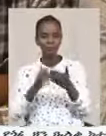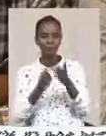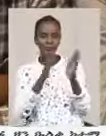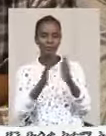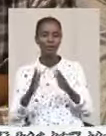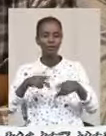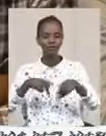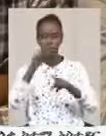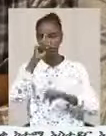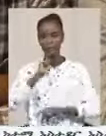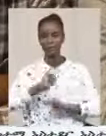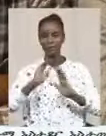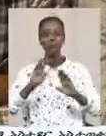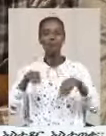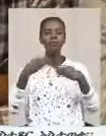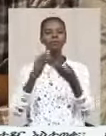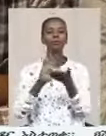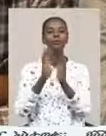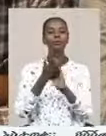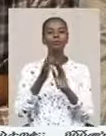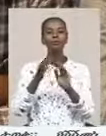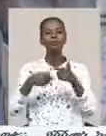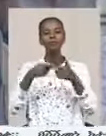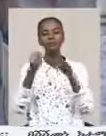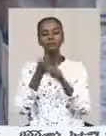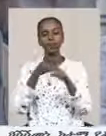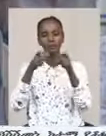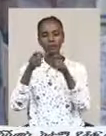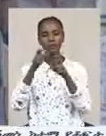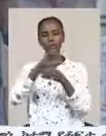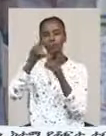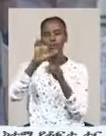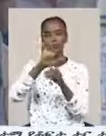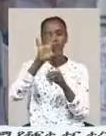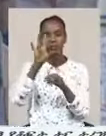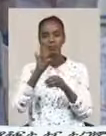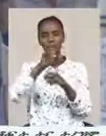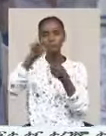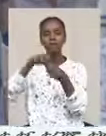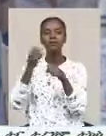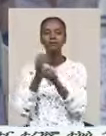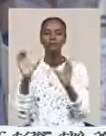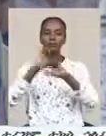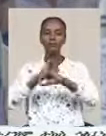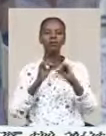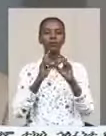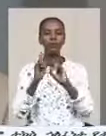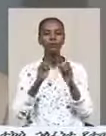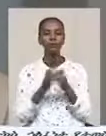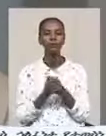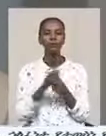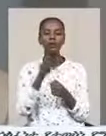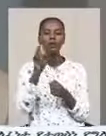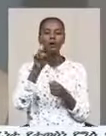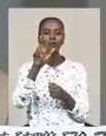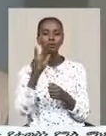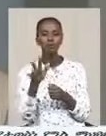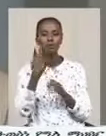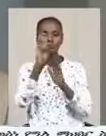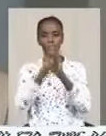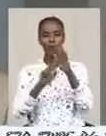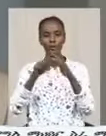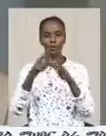አደሩ መተማመኛ የሚሰጥ እንደሆነ የገለጹት ምክትል ስራ አስኪያጁ በክልሉ 57 ወረዳዎች ስራው ስለመጠናቀቁ ተናግረዋል። እነዚህ 23ቱም ደግሞ ከሰኔ ወር